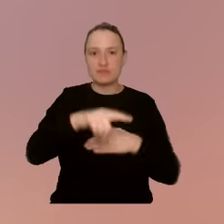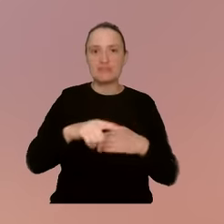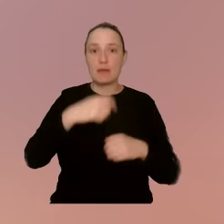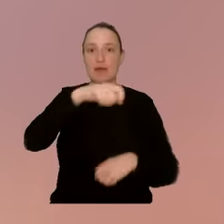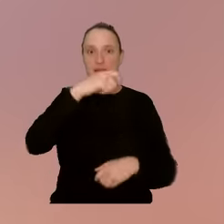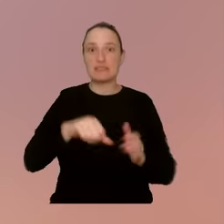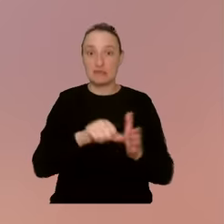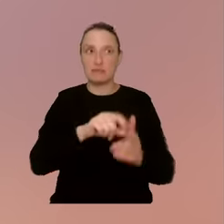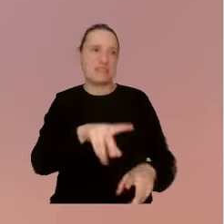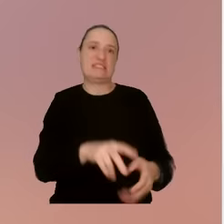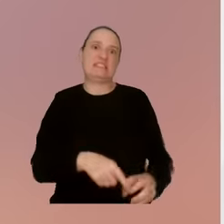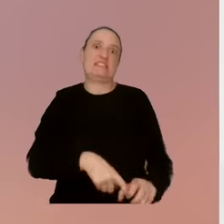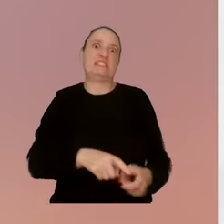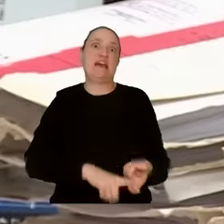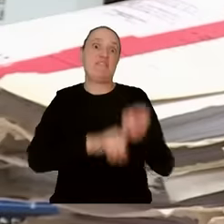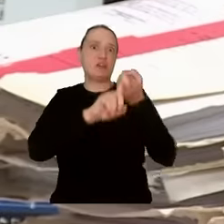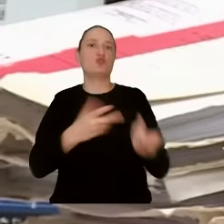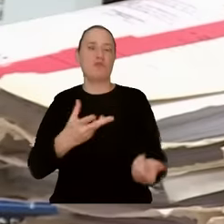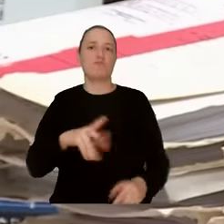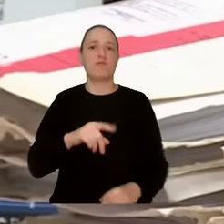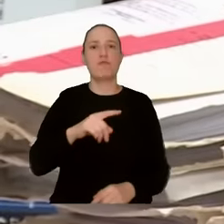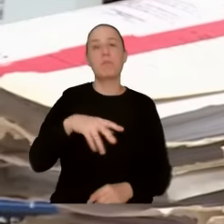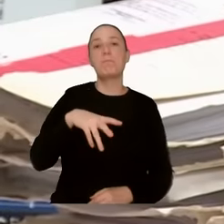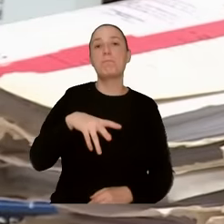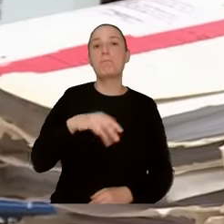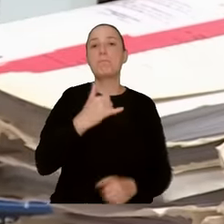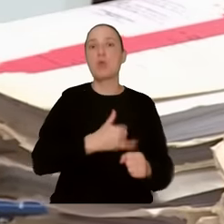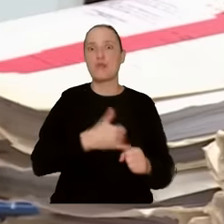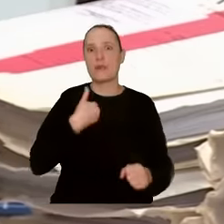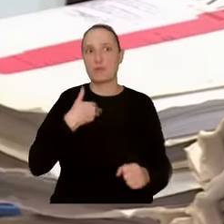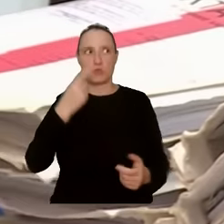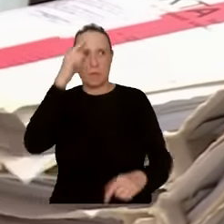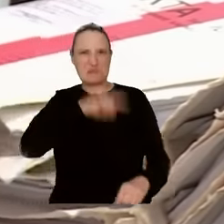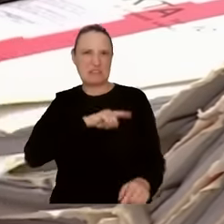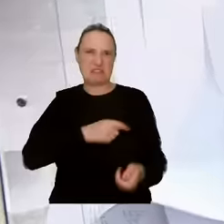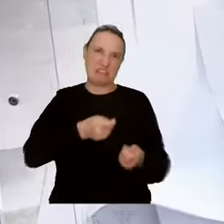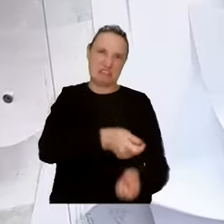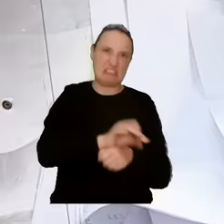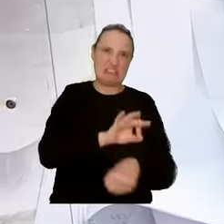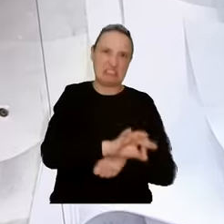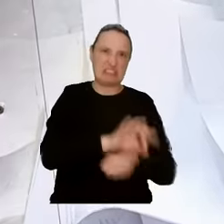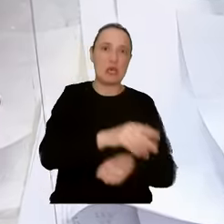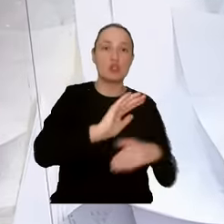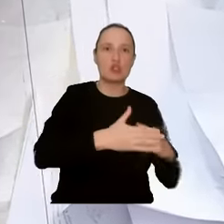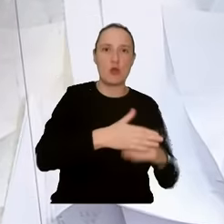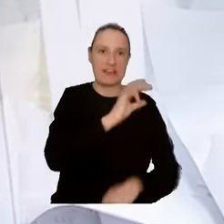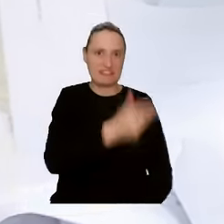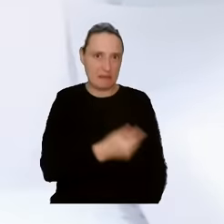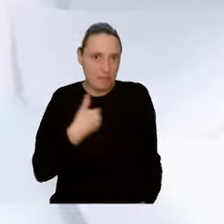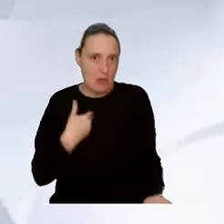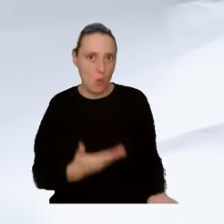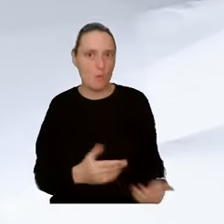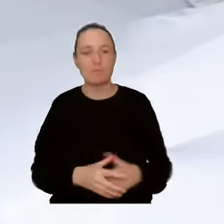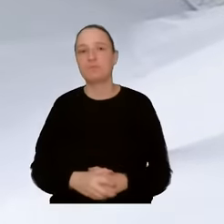członka partii. Polityk w Wielki Piątek usłyszał zarzuty, m.in. psychicznego znęcania się nad żoną i synem. Do Rady